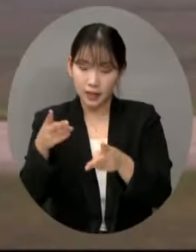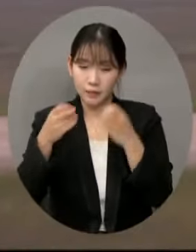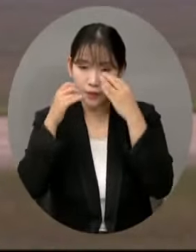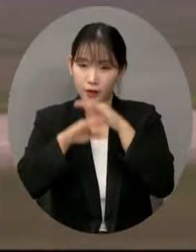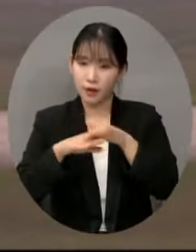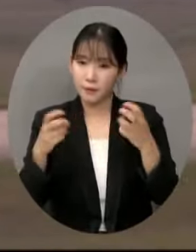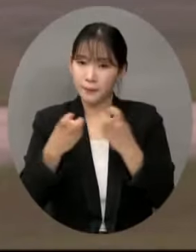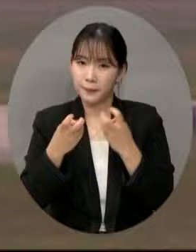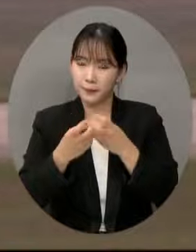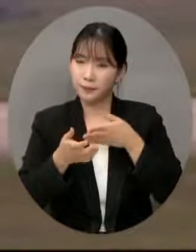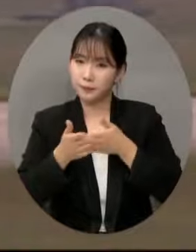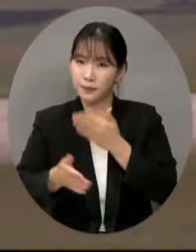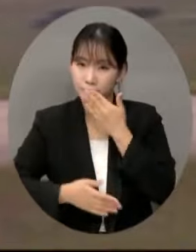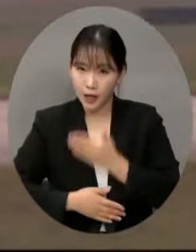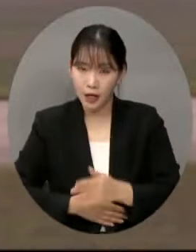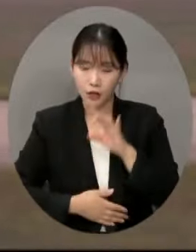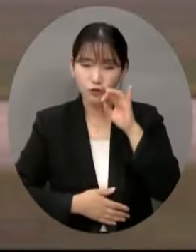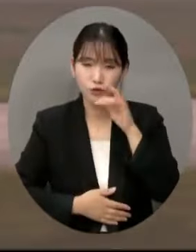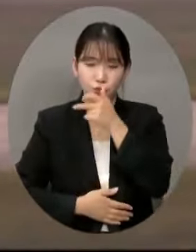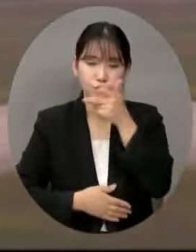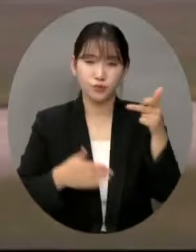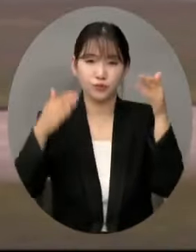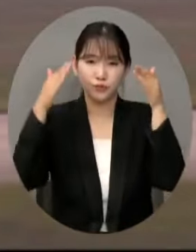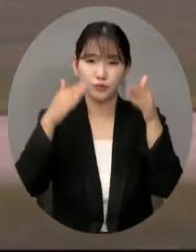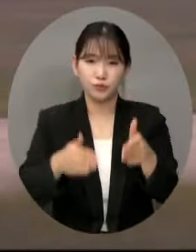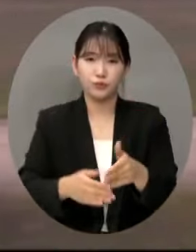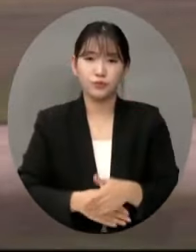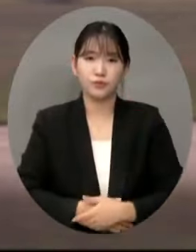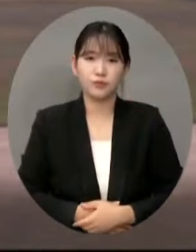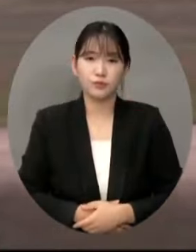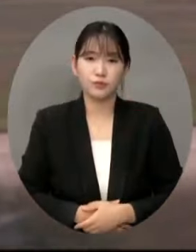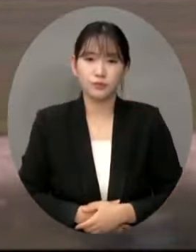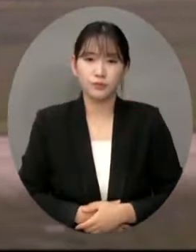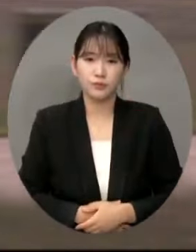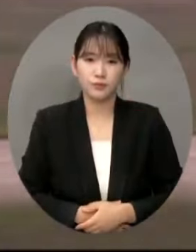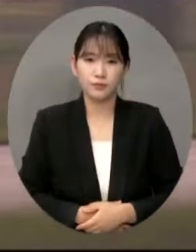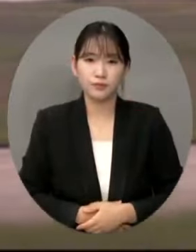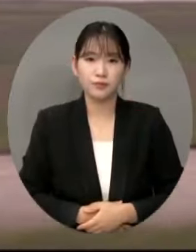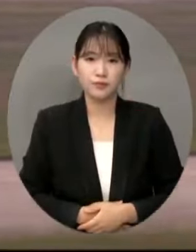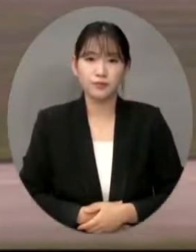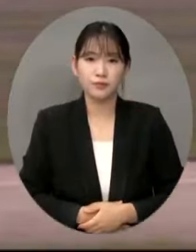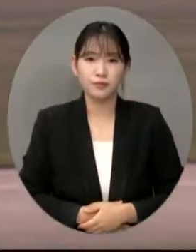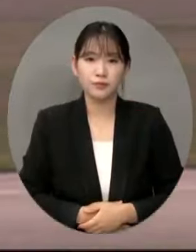새로운 해법이 제시될지 관심이 모아지고 있습니다. MBC 뉴스 김윤입니다.